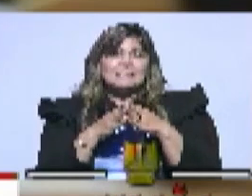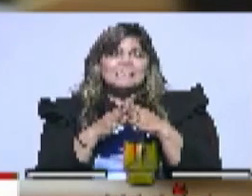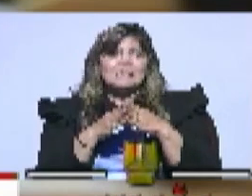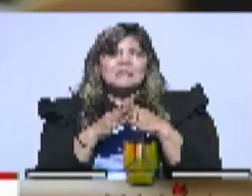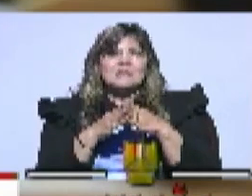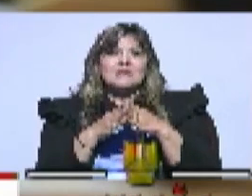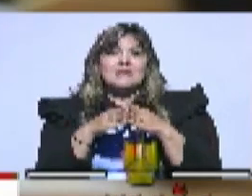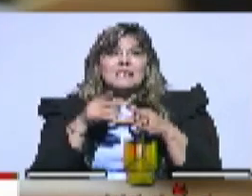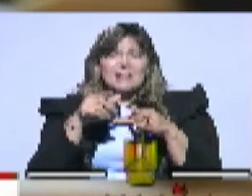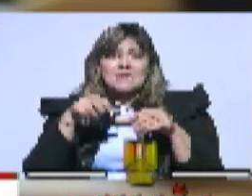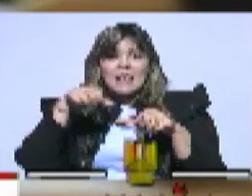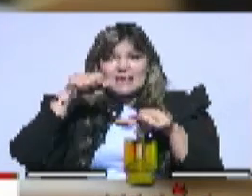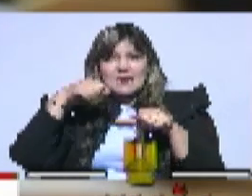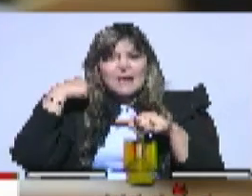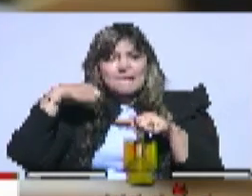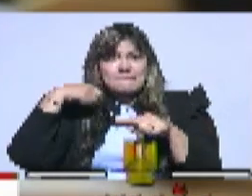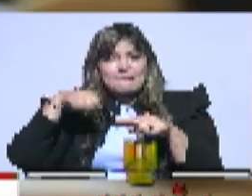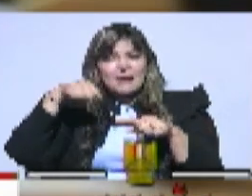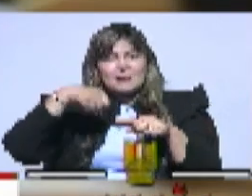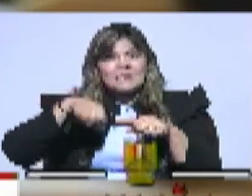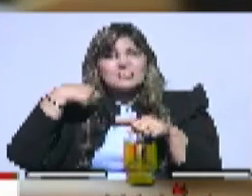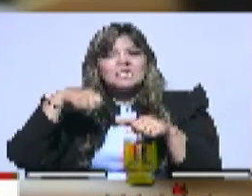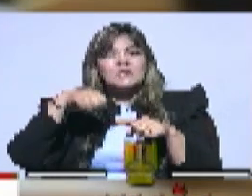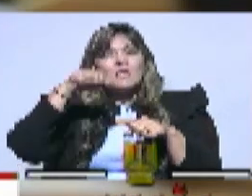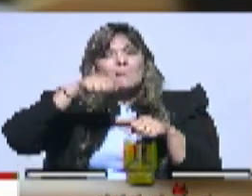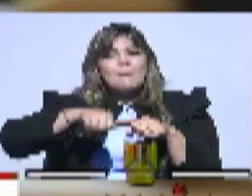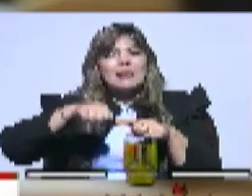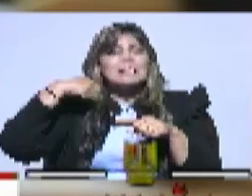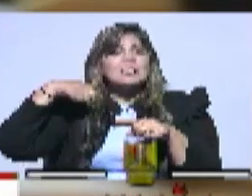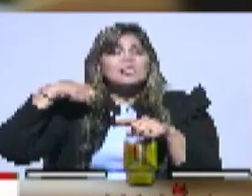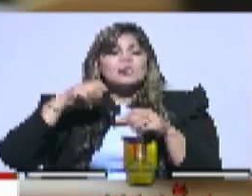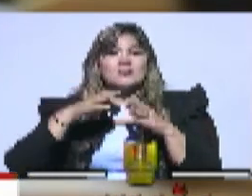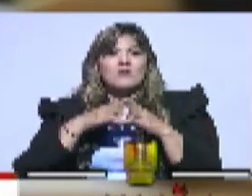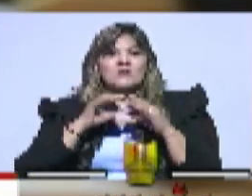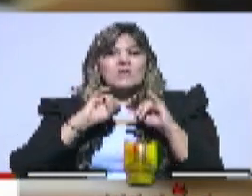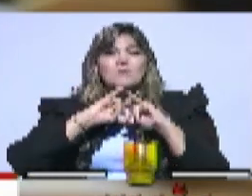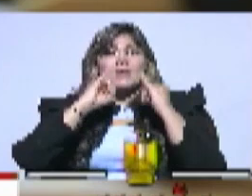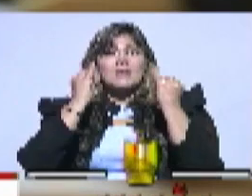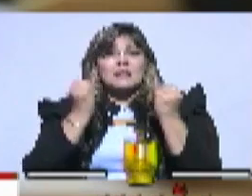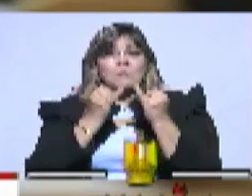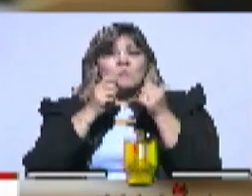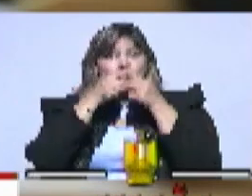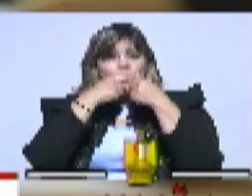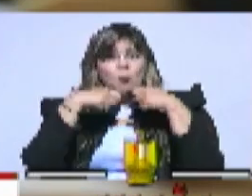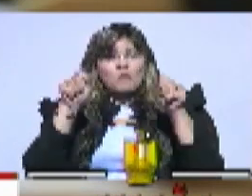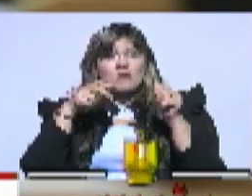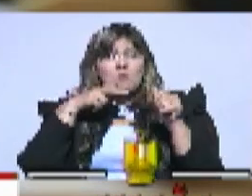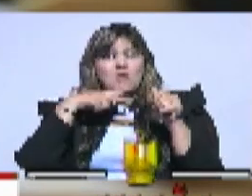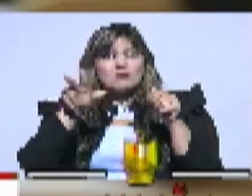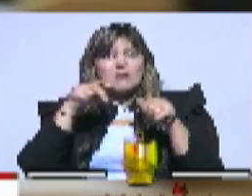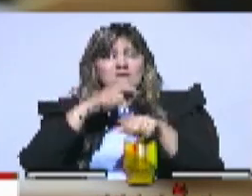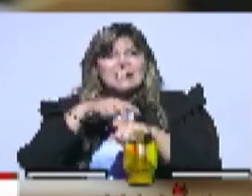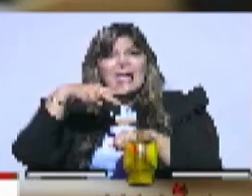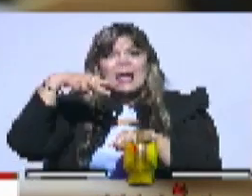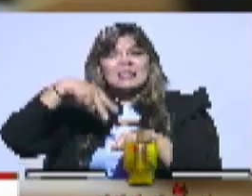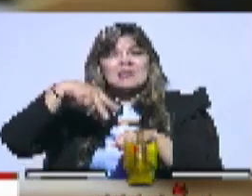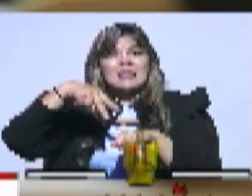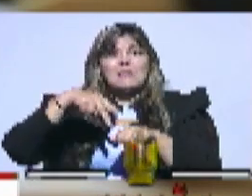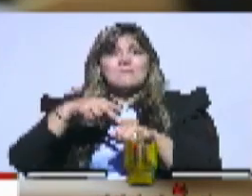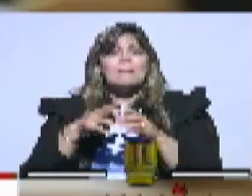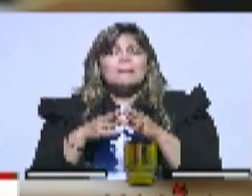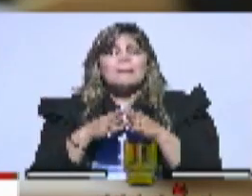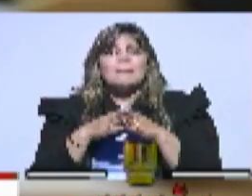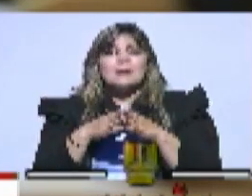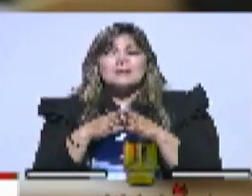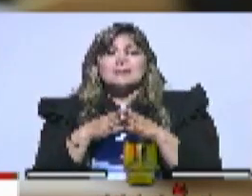لافتة إلى أن مجلس إدارة الهيئة الوطنية للانتخابات قرر عقد مؤتمر صحفي في تمام الساعة 2 من ظهر